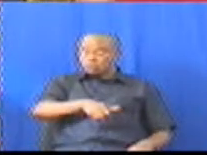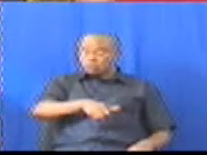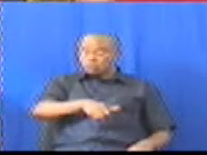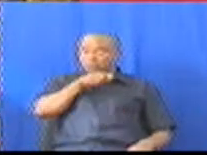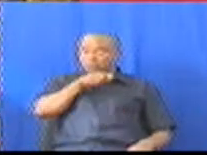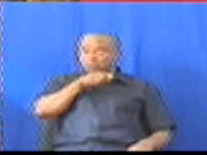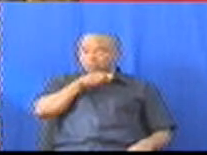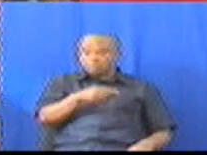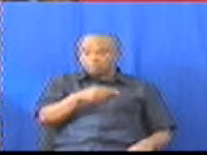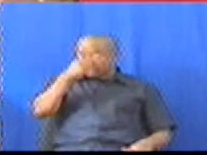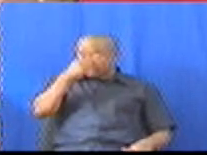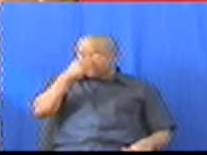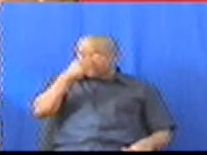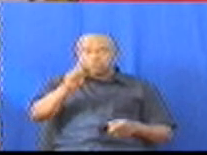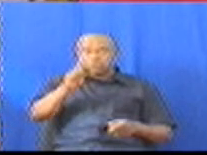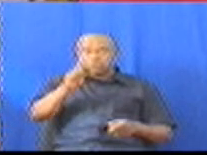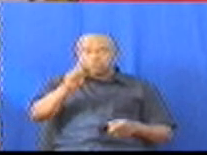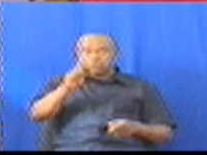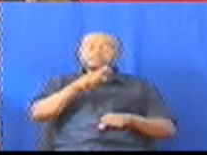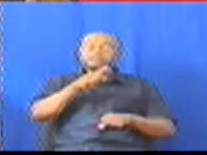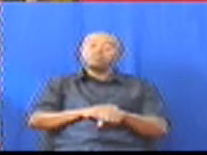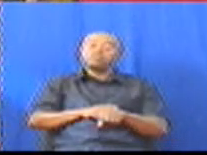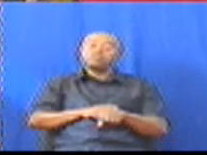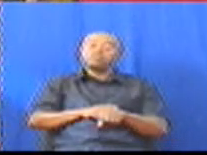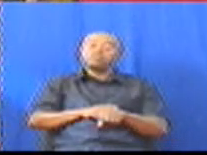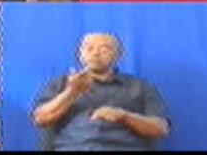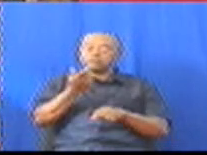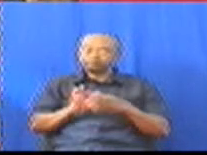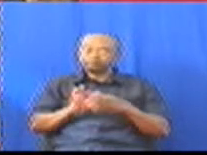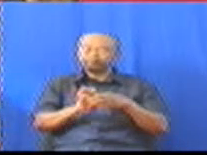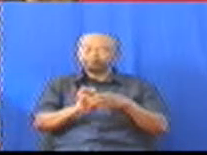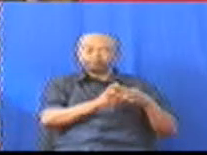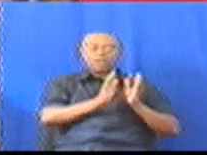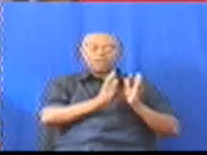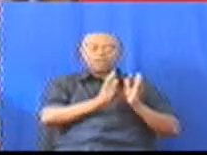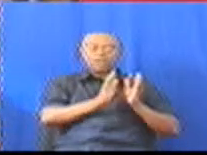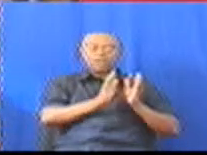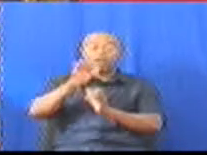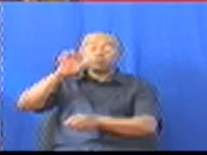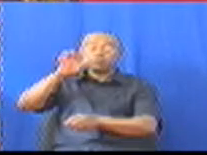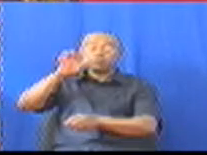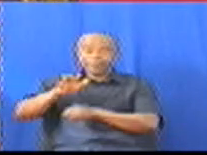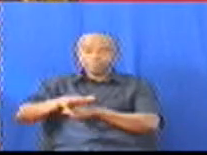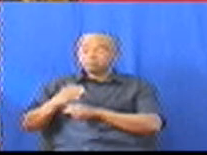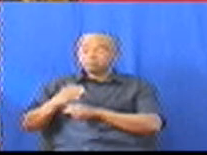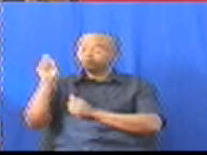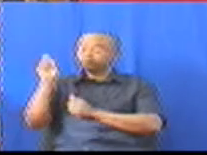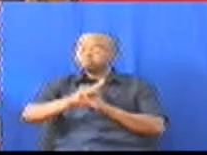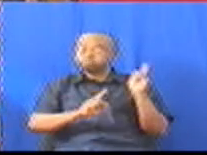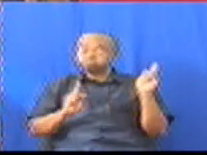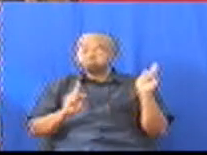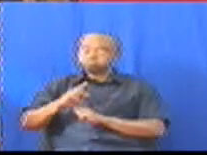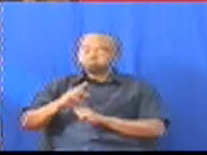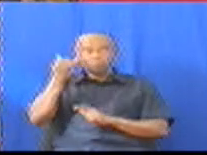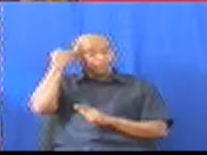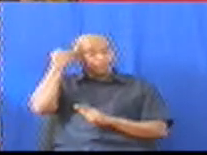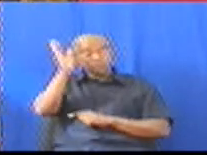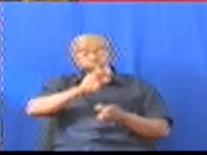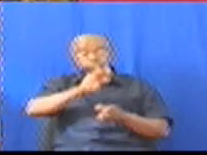na muda wa kutosha wa ushirikishwaji wa wadau wengi kuweza kuja kutoa maoni